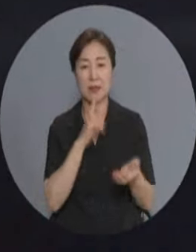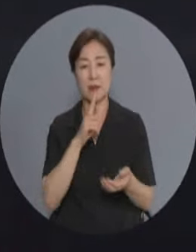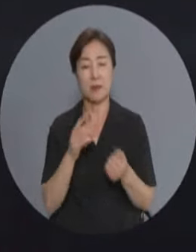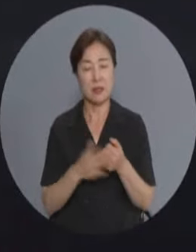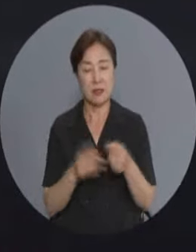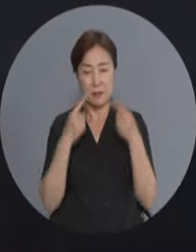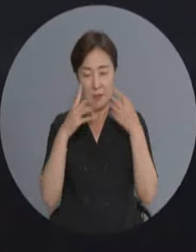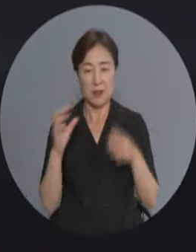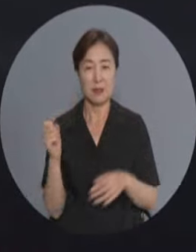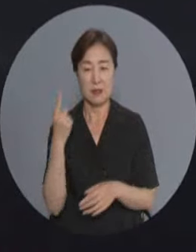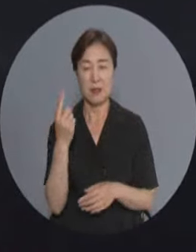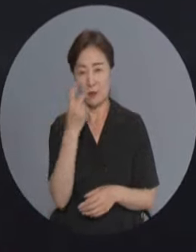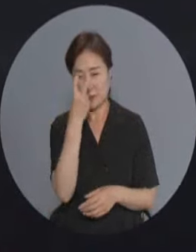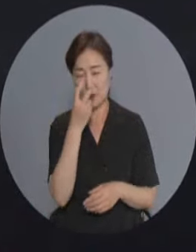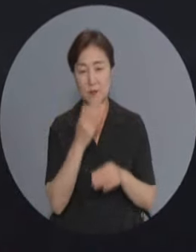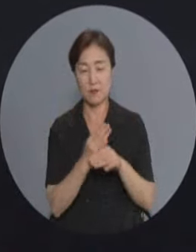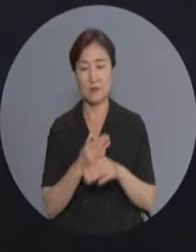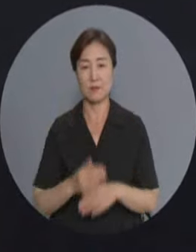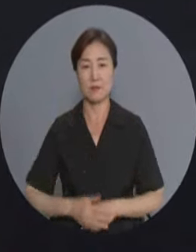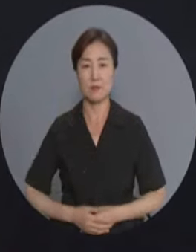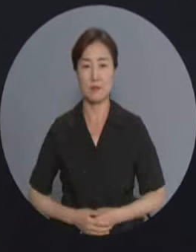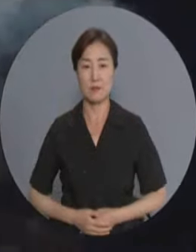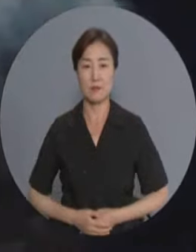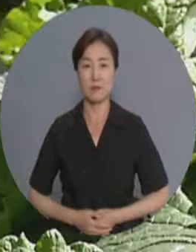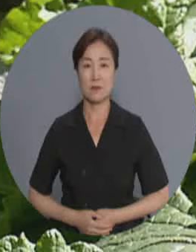사고 경위를 조사하고 있습니다.